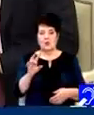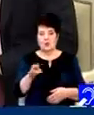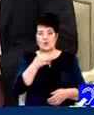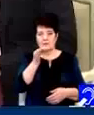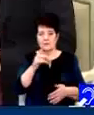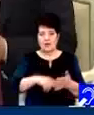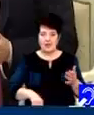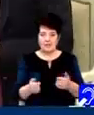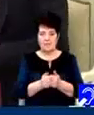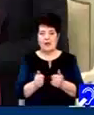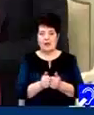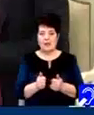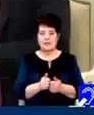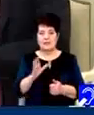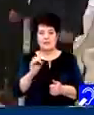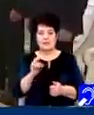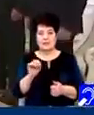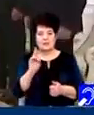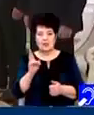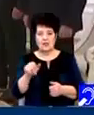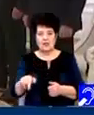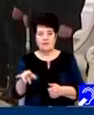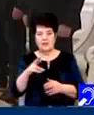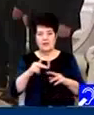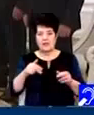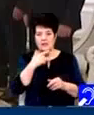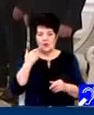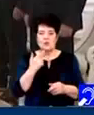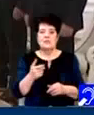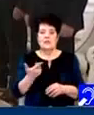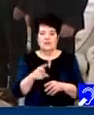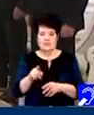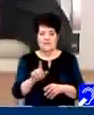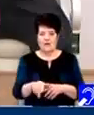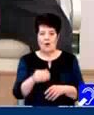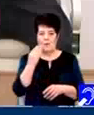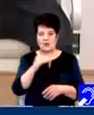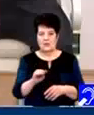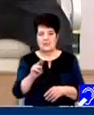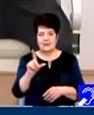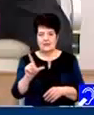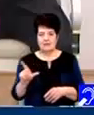exprimat speranța că parteneriatul strategic cu Federația Rusă se va îmbunătăți.